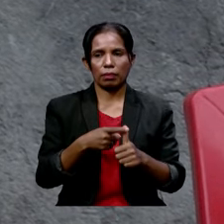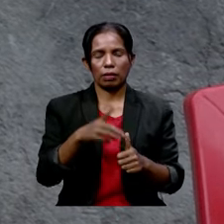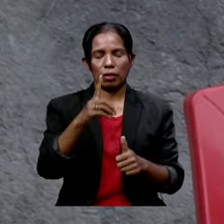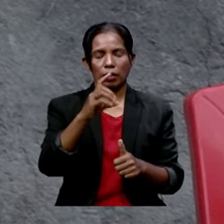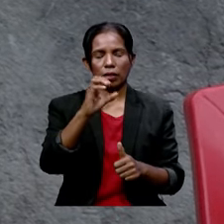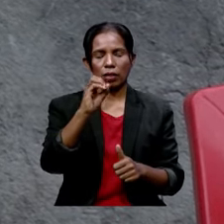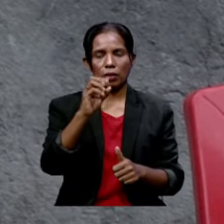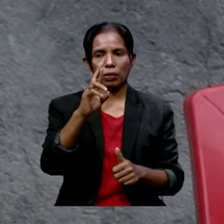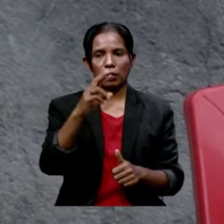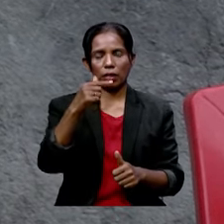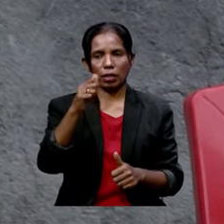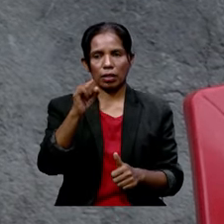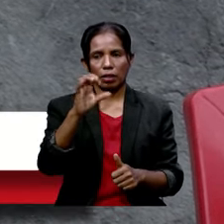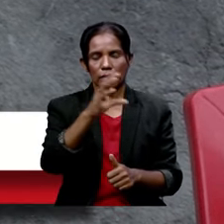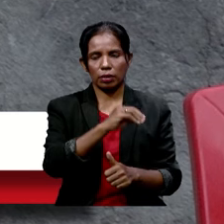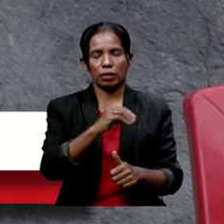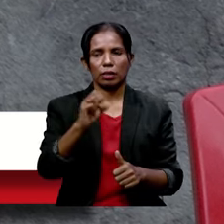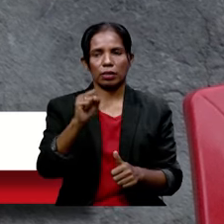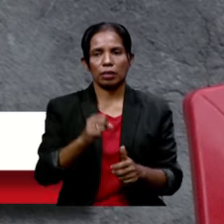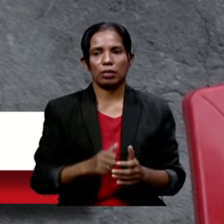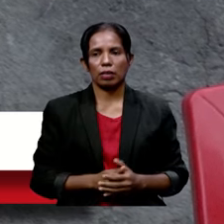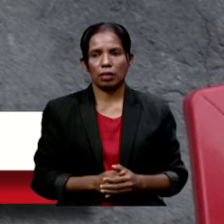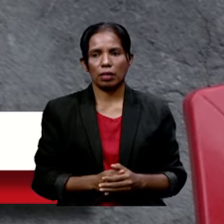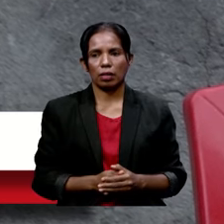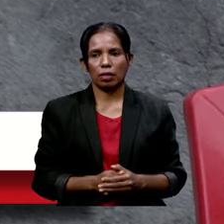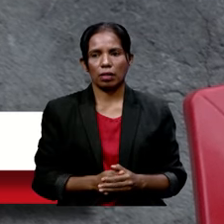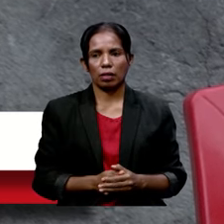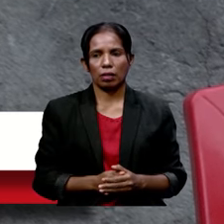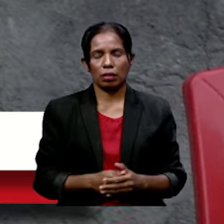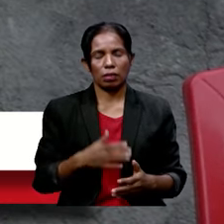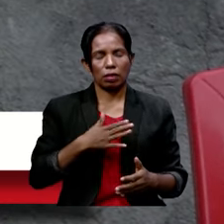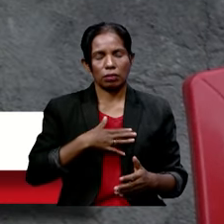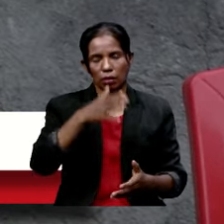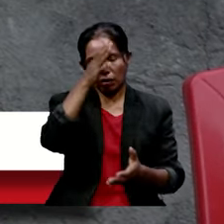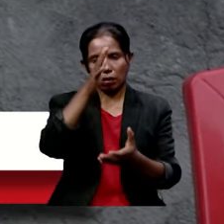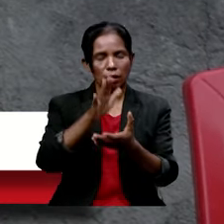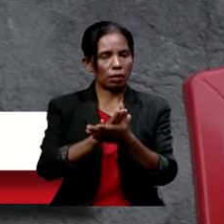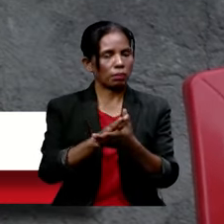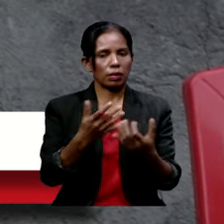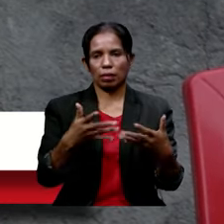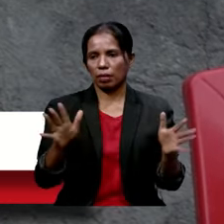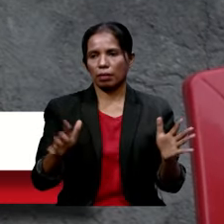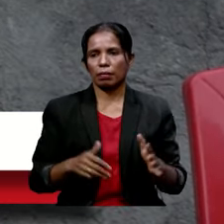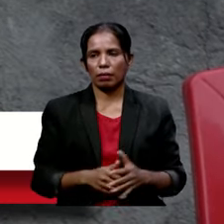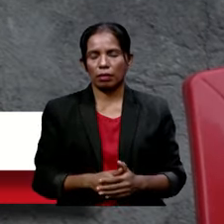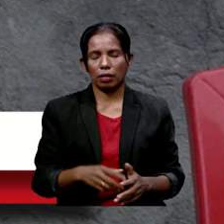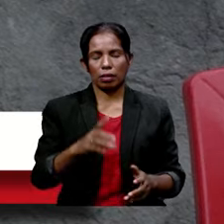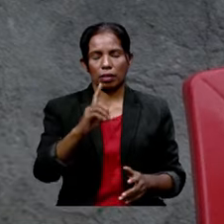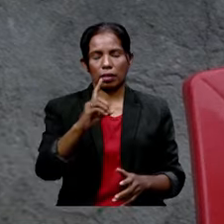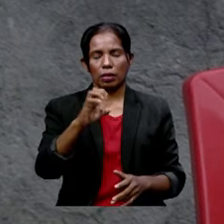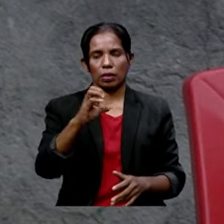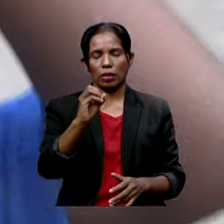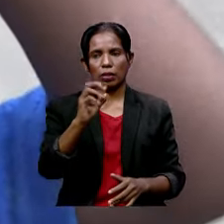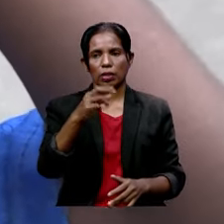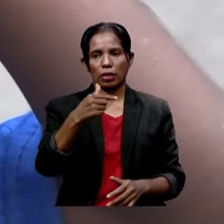Maybe mana ho kondisang maybe maka katua zwan la iha. Masa geografi ni amang